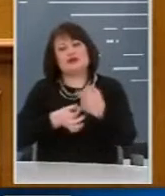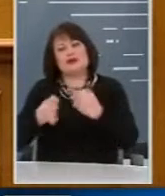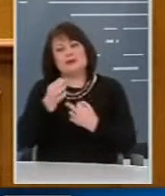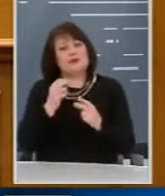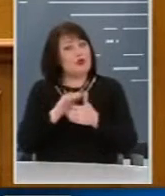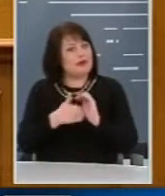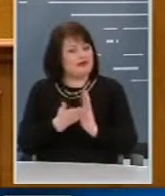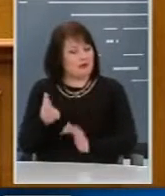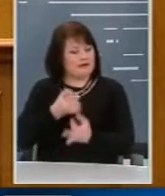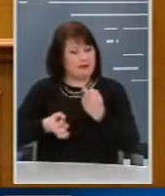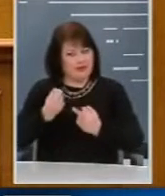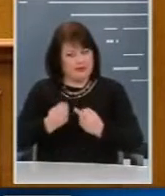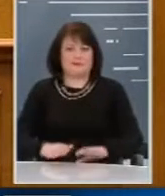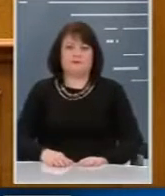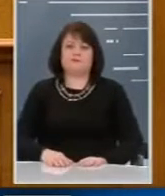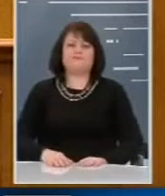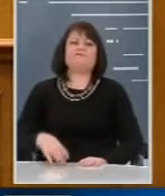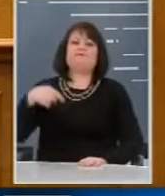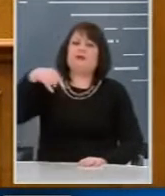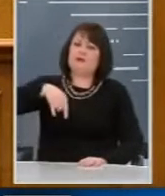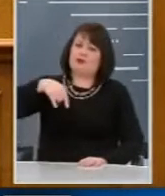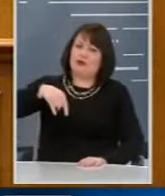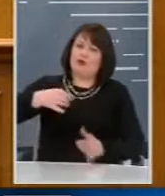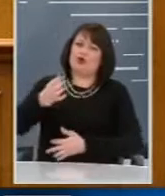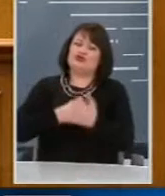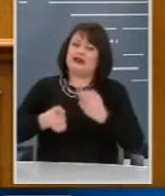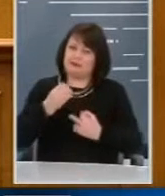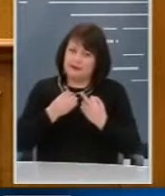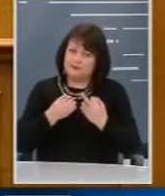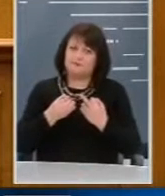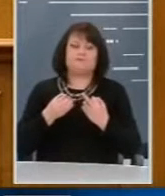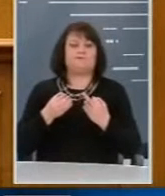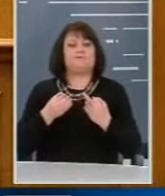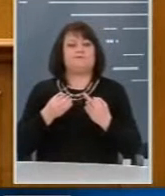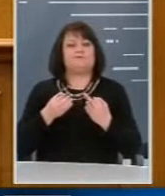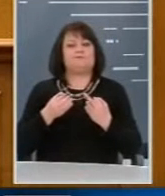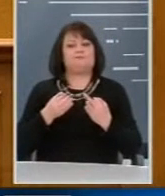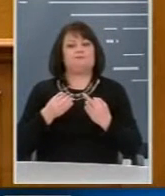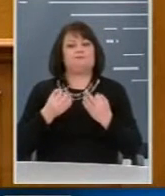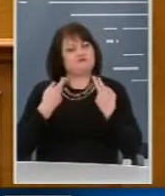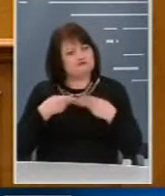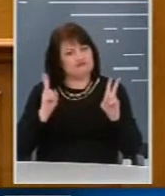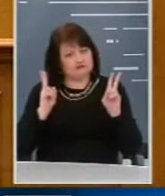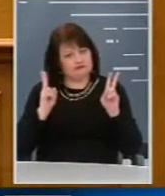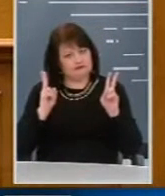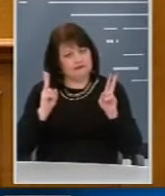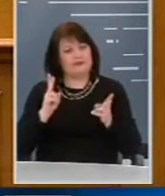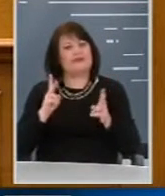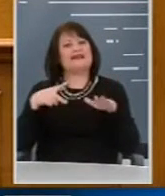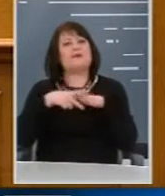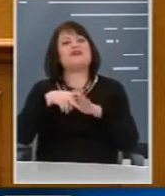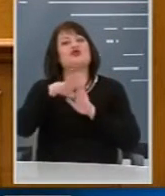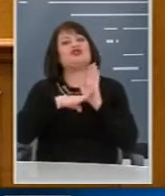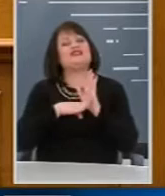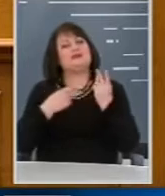ενδιαφέρον. Ο κύριος Προβόπουλος στην κατάθεσή του ισχυρίστηκε ότι μετά την απελευθέρωση του τραπεζικού